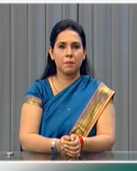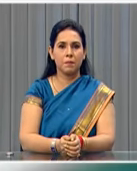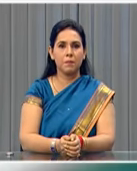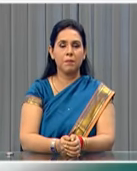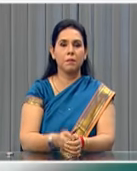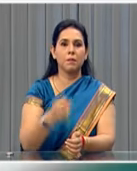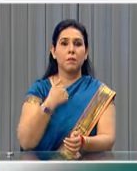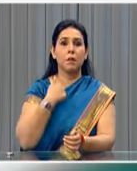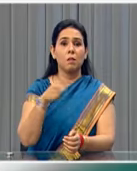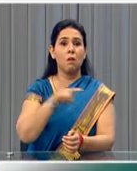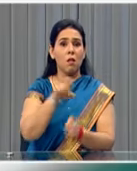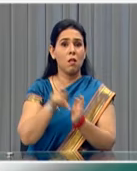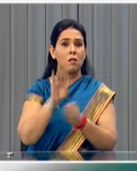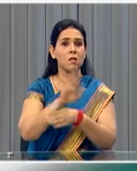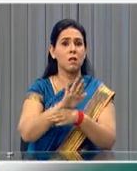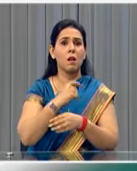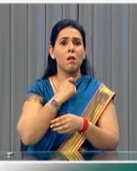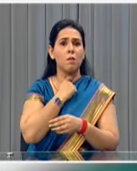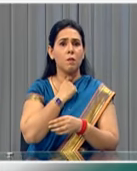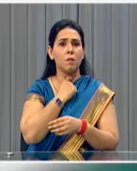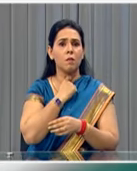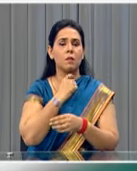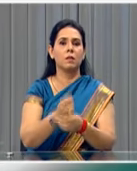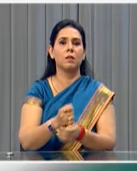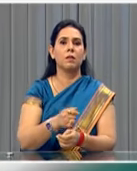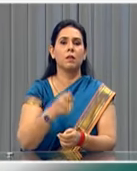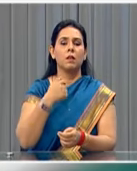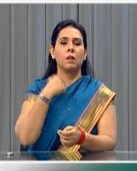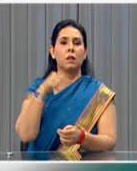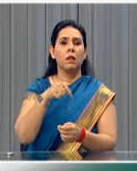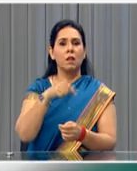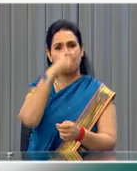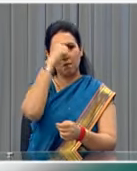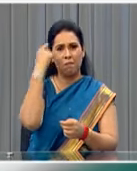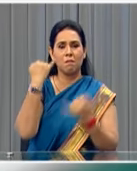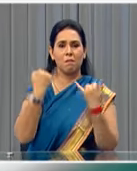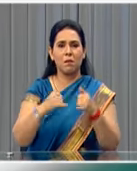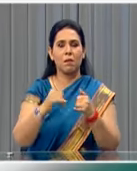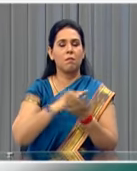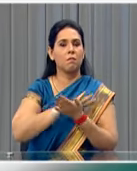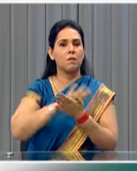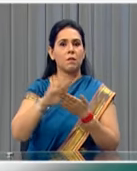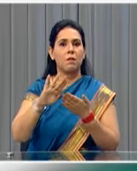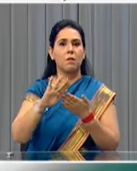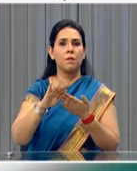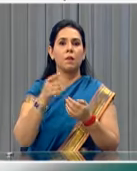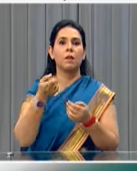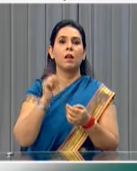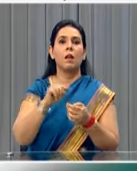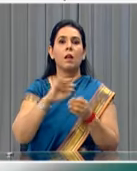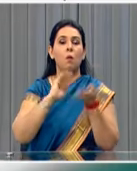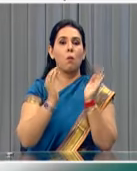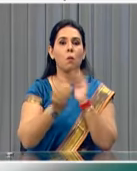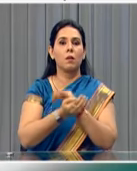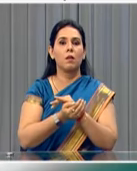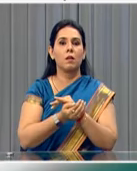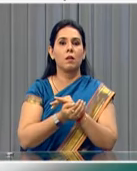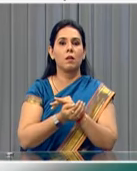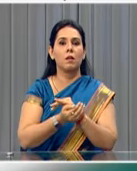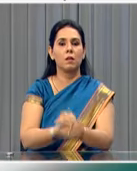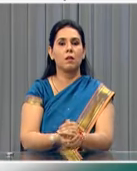हमने संकल्प किया कि इस कलंक को मिटाना है और विश्व में